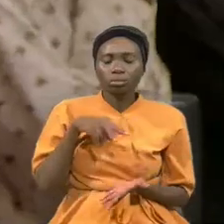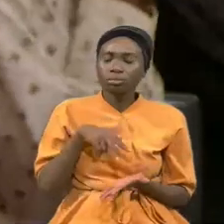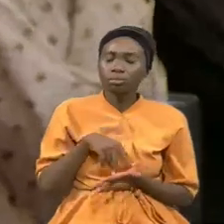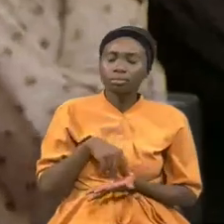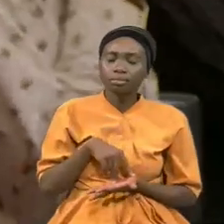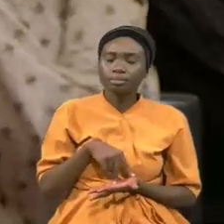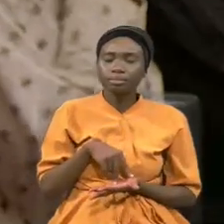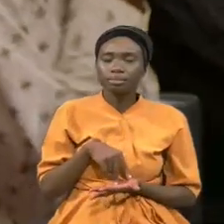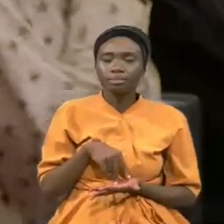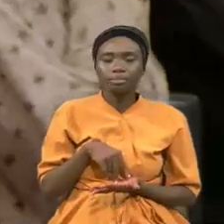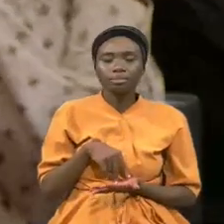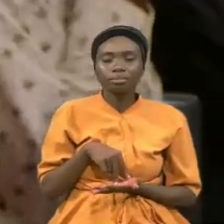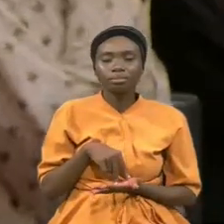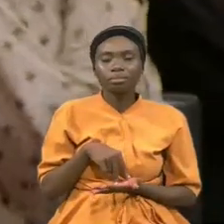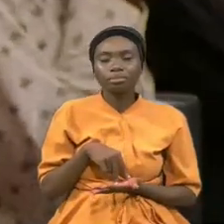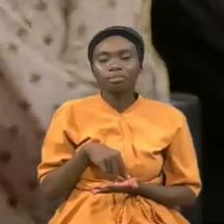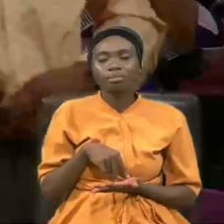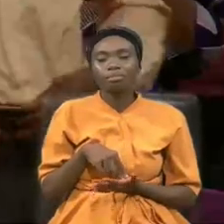Tenez ferme.